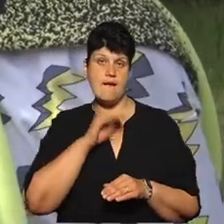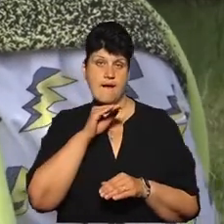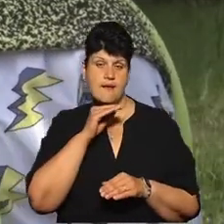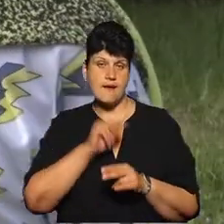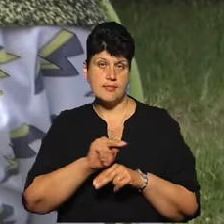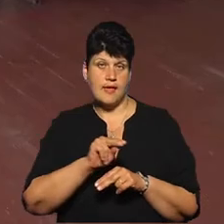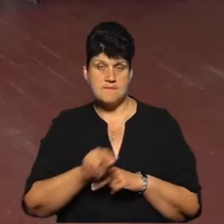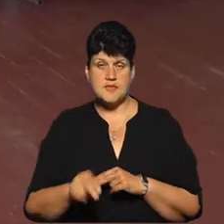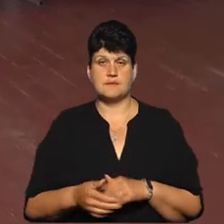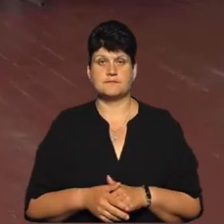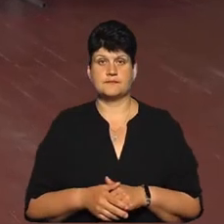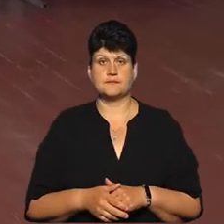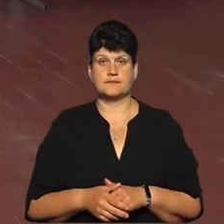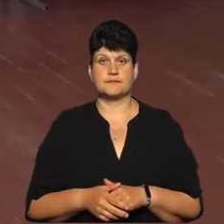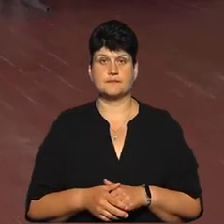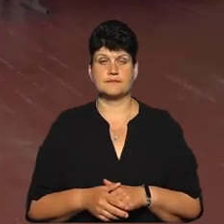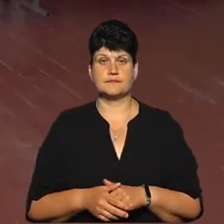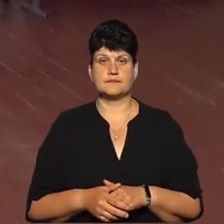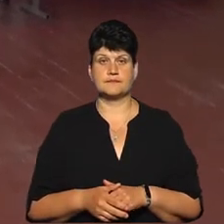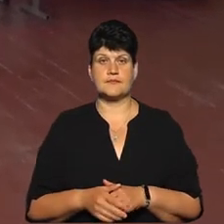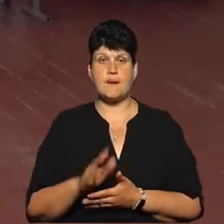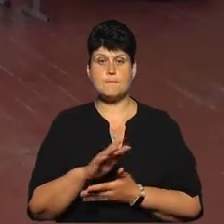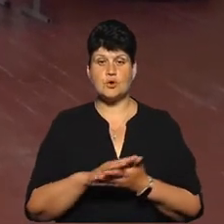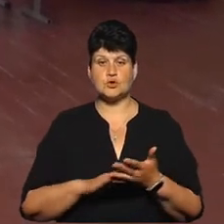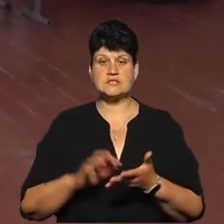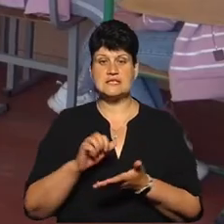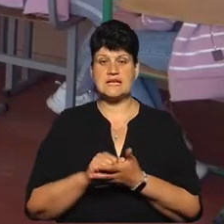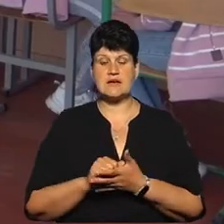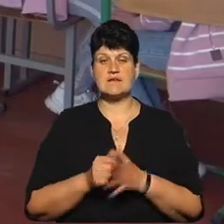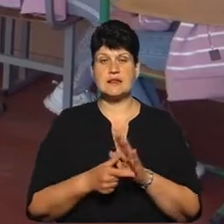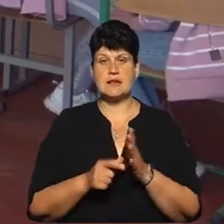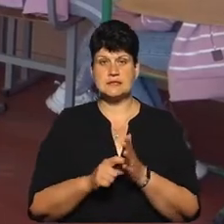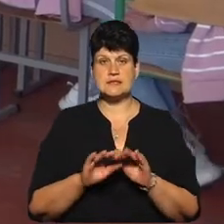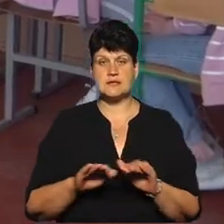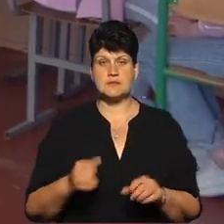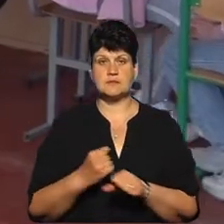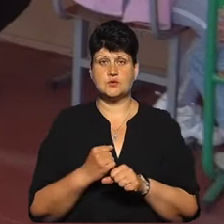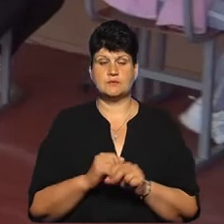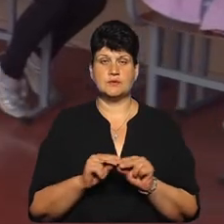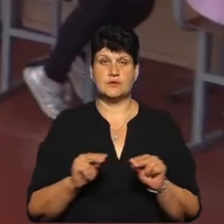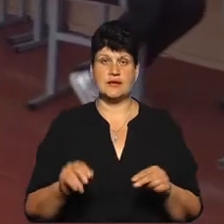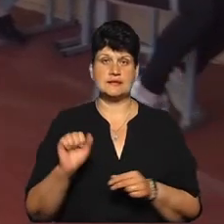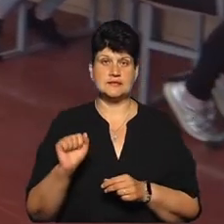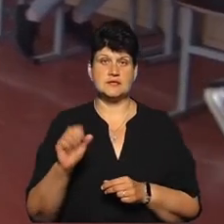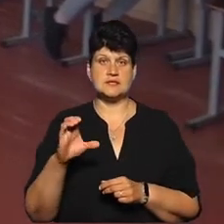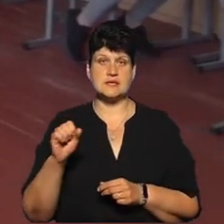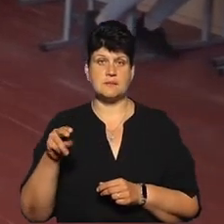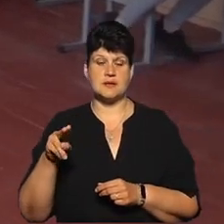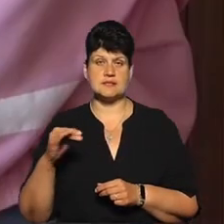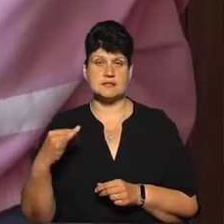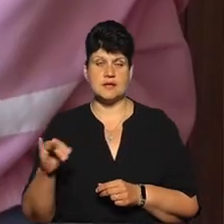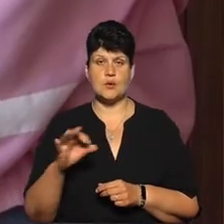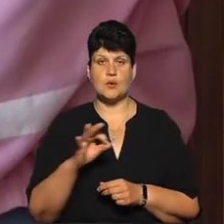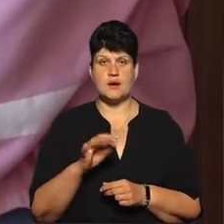ми навчаємось. Продовжили заняття у класах. З дітьми працюють педагоги Анастасія Сапсай та Ольга Гайдай. Для того, аби